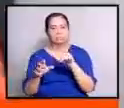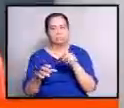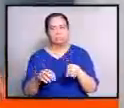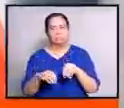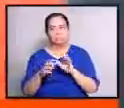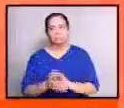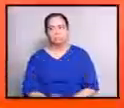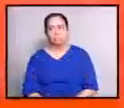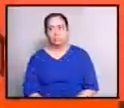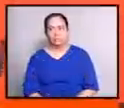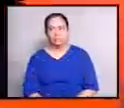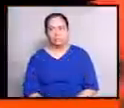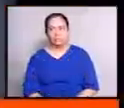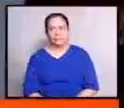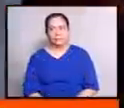po. Dito sila na